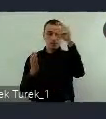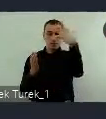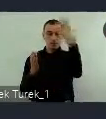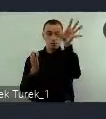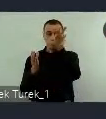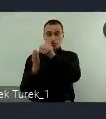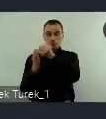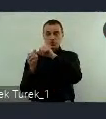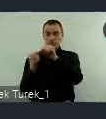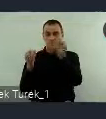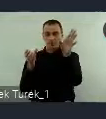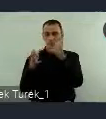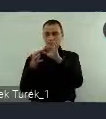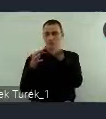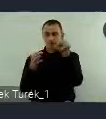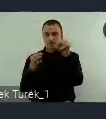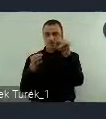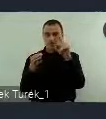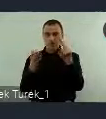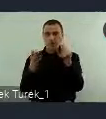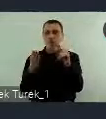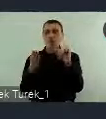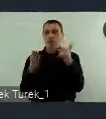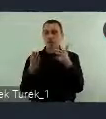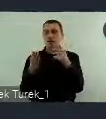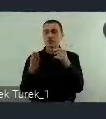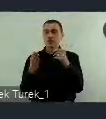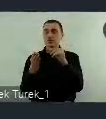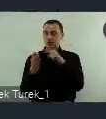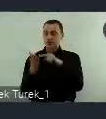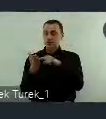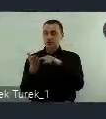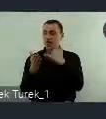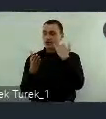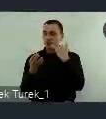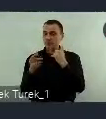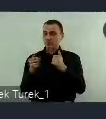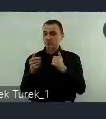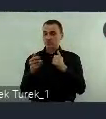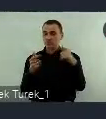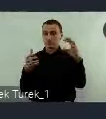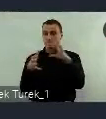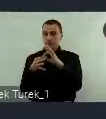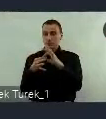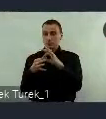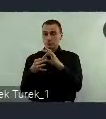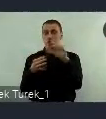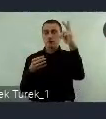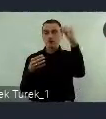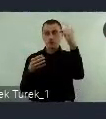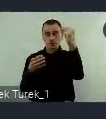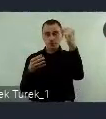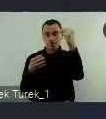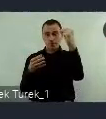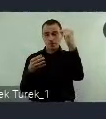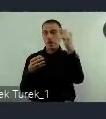dźwiękowy to małe szare pudełko na górze Janek zaraz włączę dźwigienek to zaraz uruchomi telefonem ten znacznik dźwiękowy musi odezwie dzięki temu On